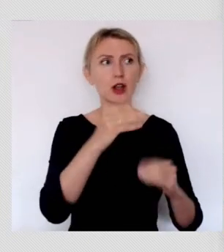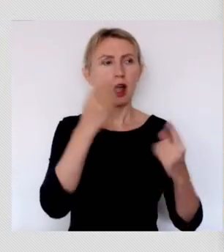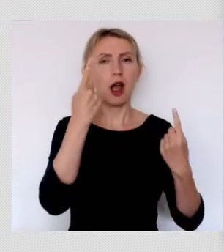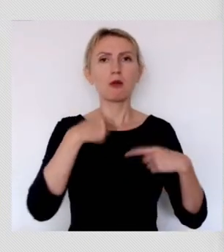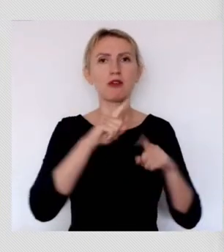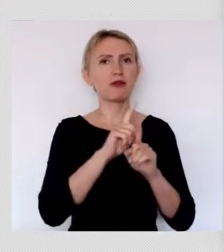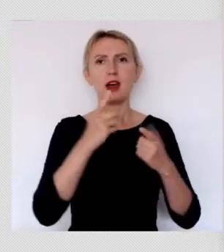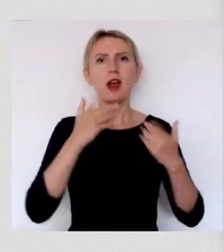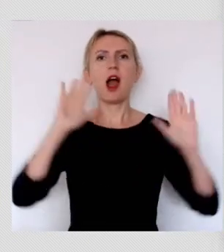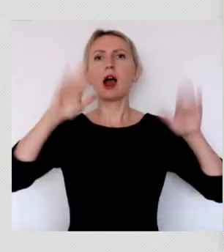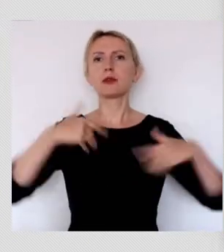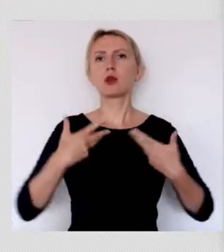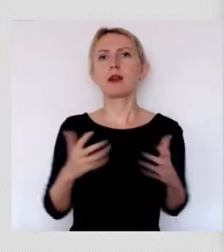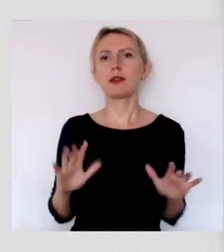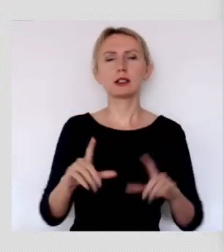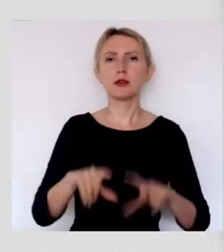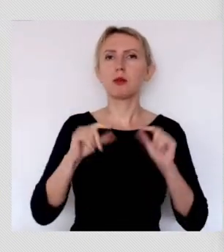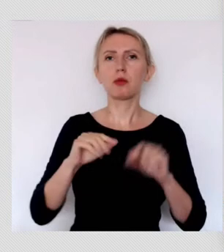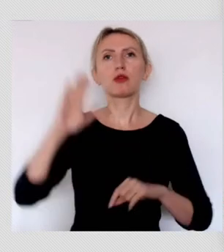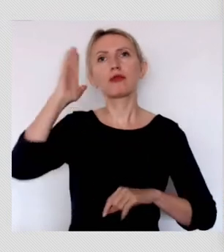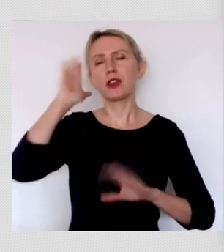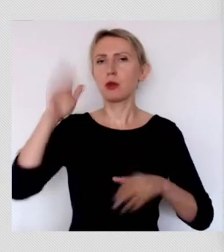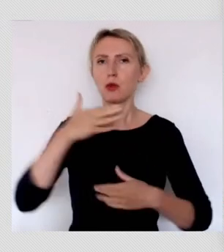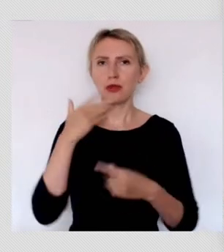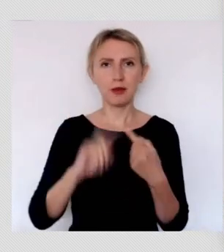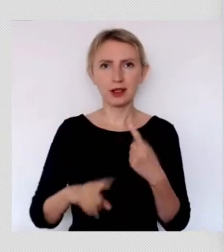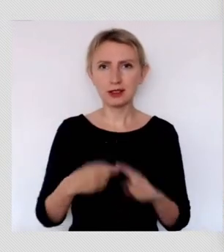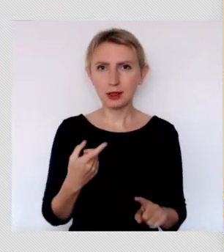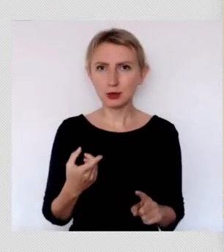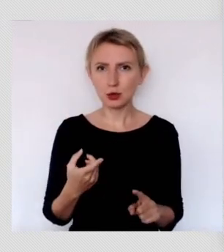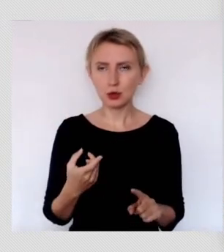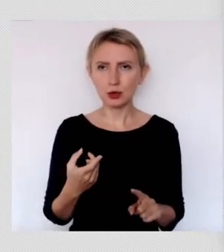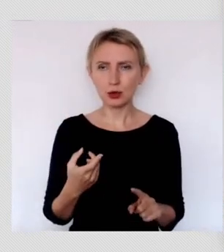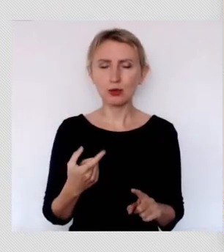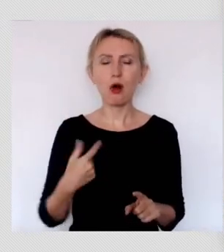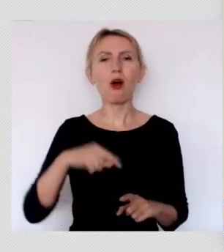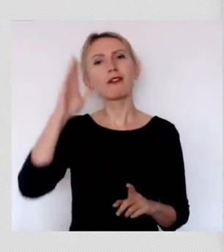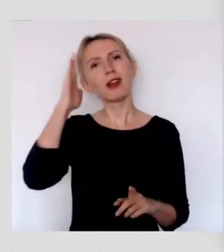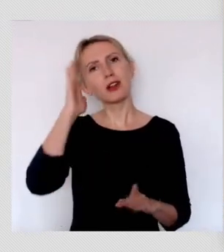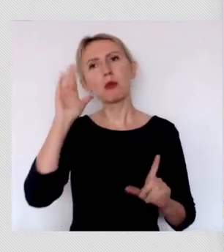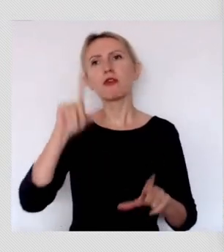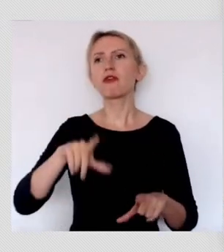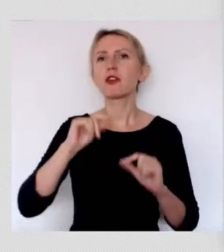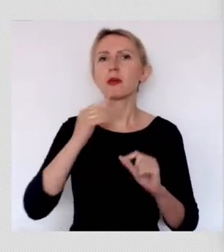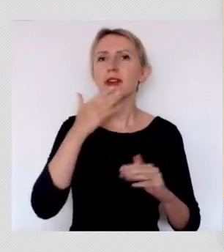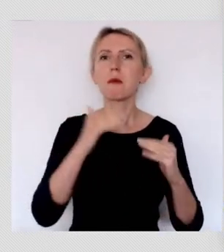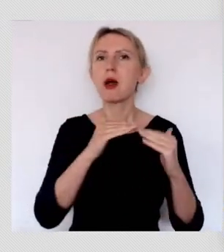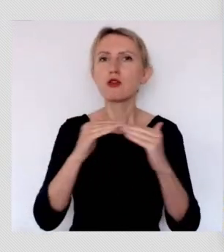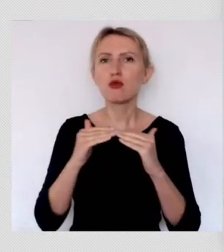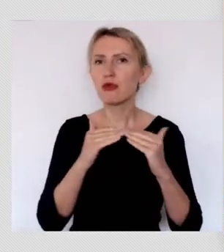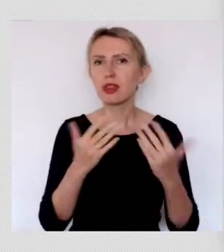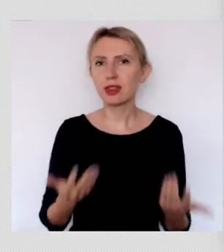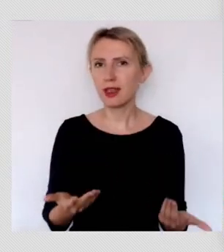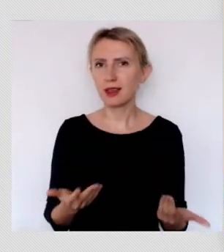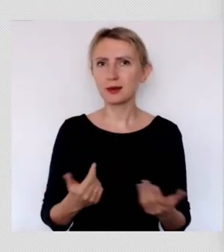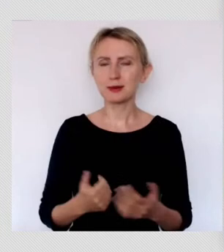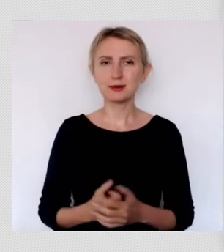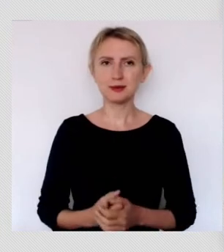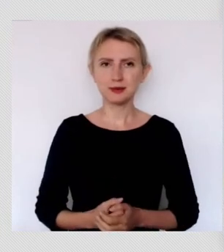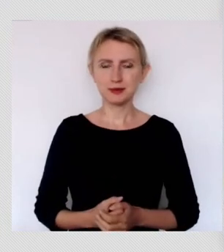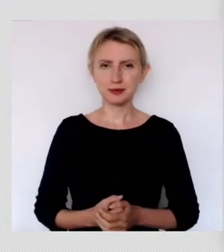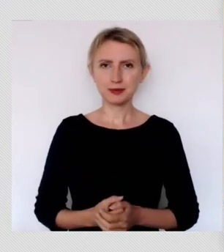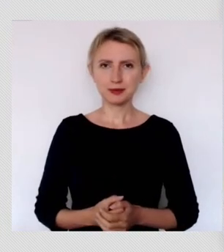pójdą do wyborów, bo wiadomo, bo to nie ma sensu, bo wiadomo, wybory nie są równe.